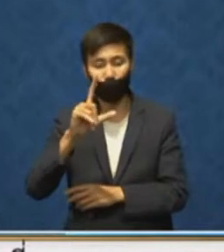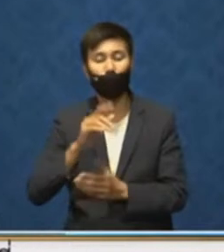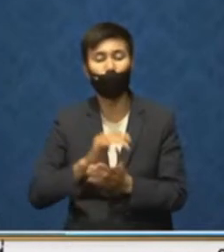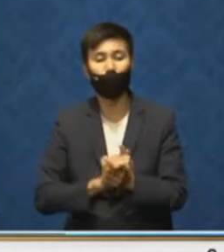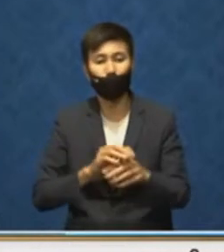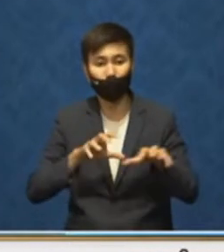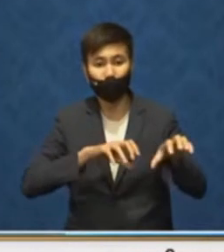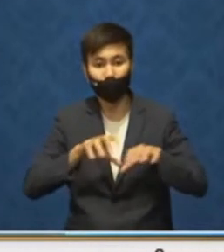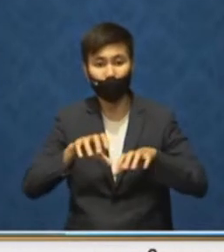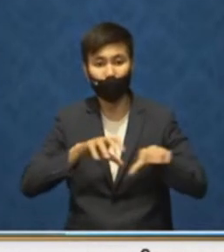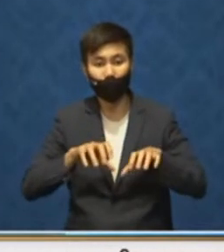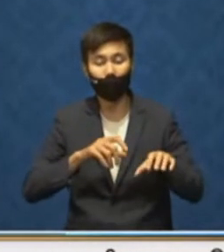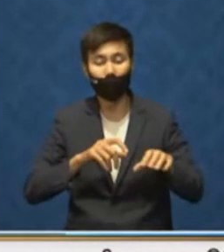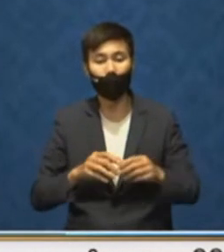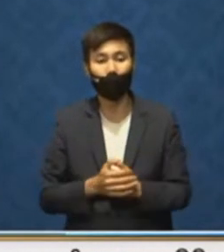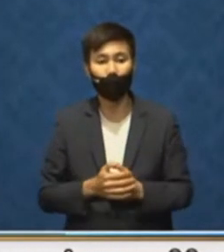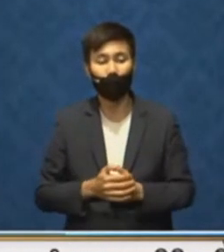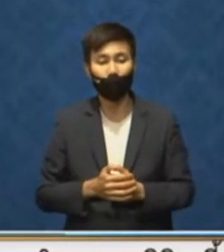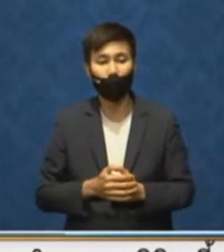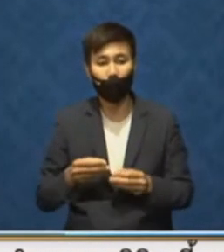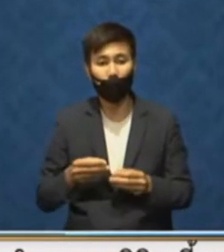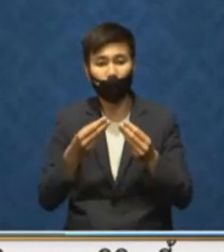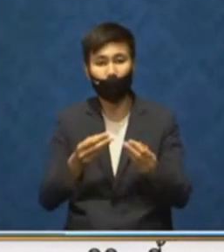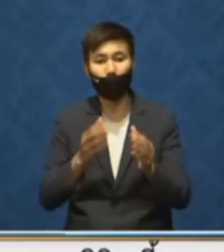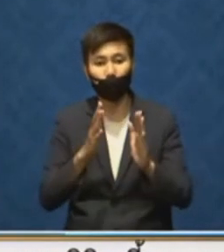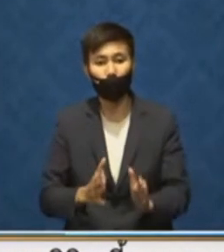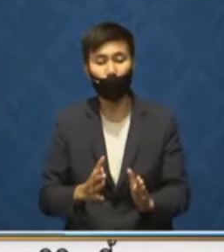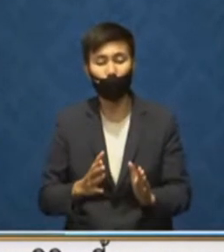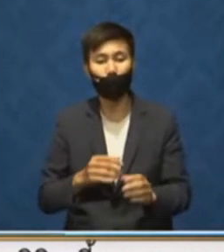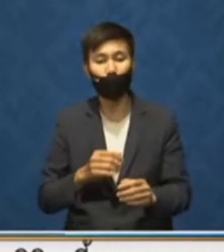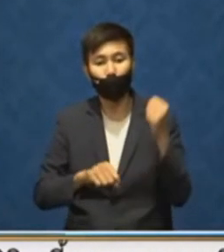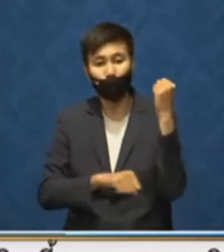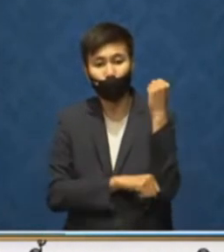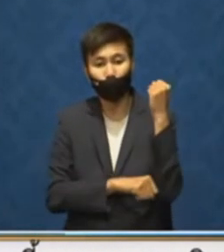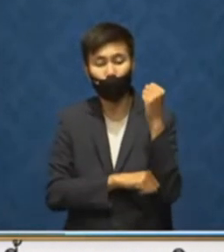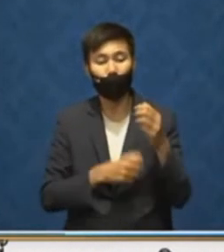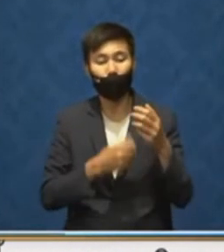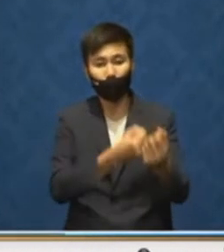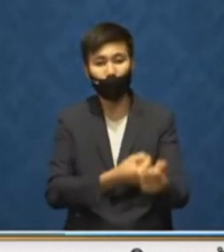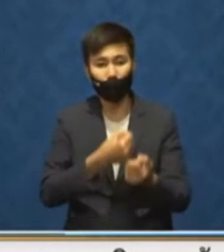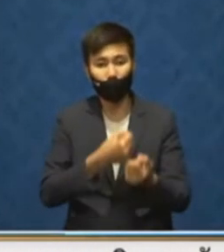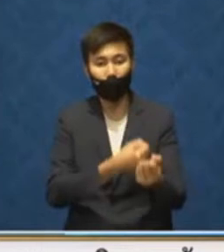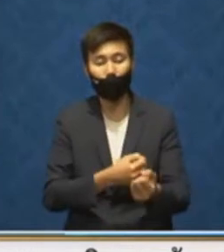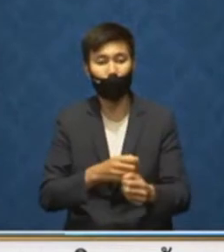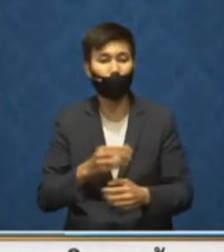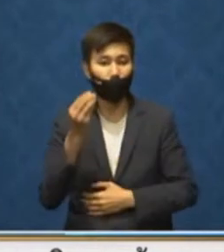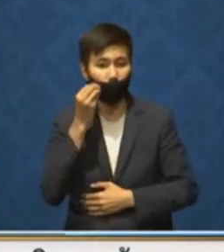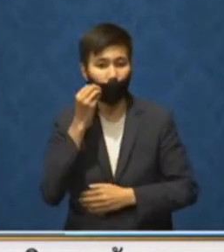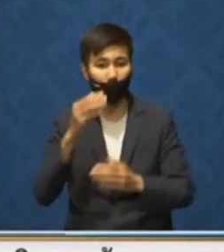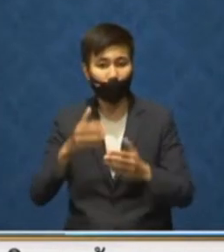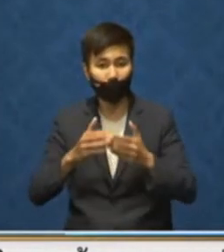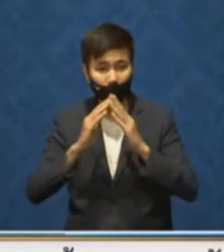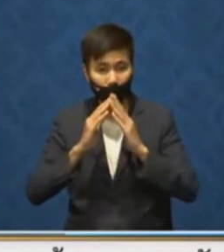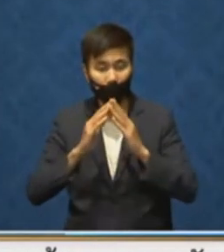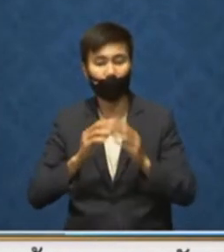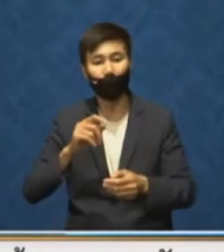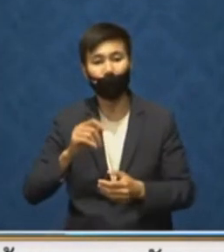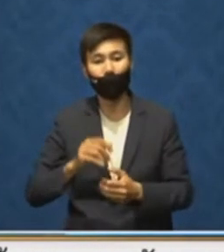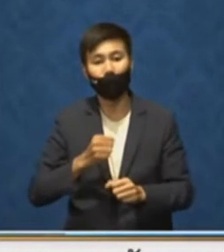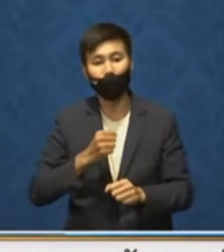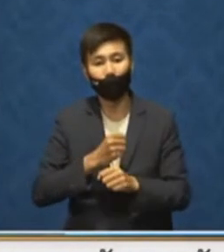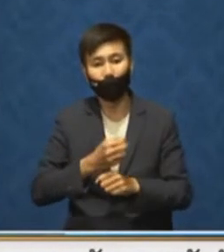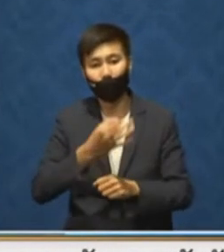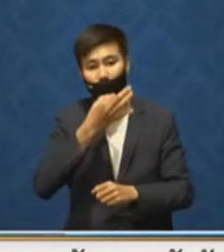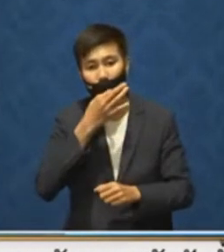ให้ประชาชนผู้อยากไปก็เจอแต่กรเป็นที่อยู่ไสได้ที่ดินทำกินจะจัดให้ไปทนระดับแปลง